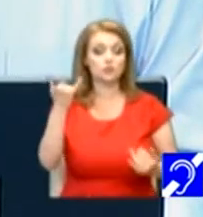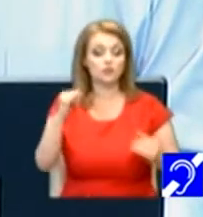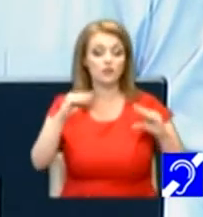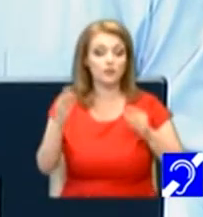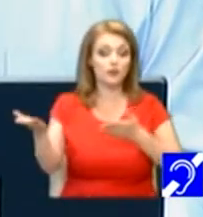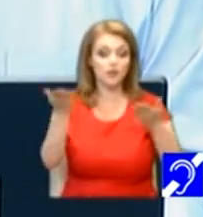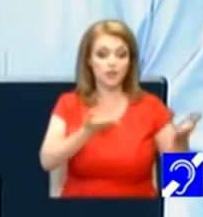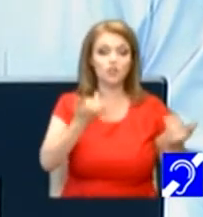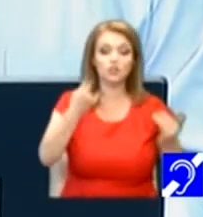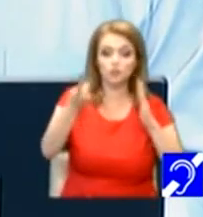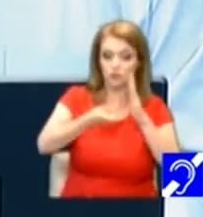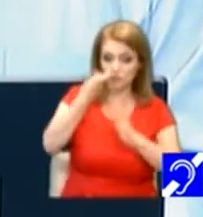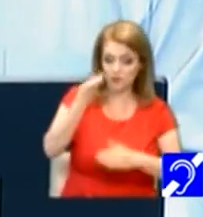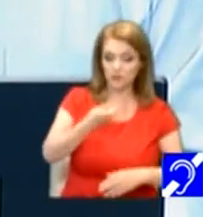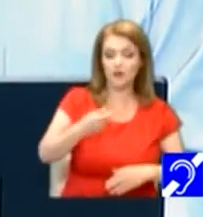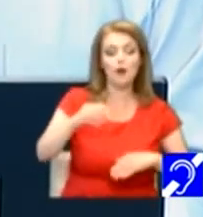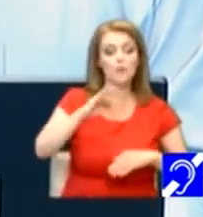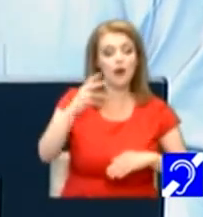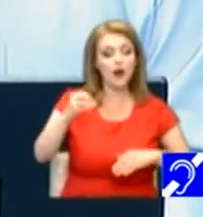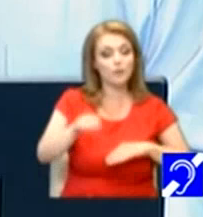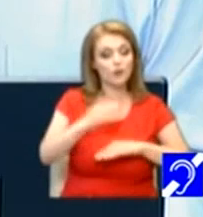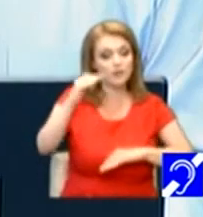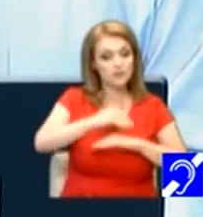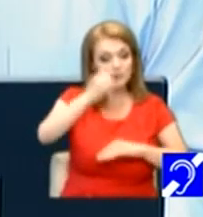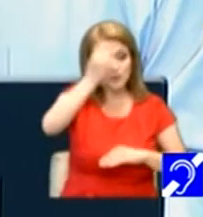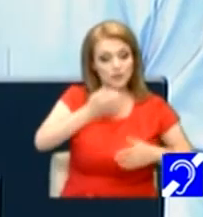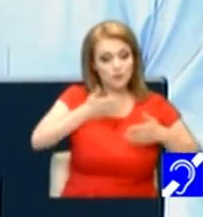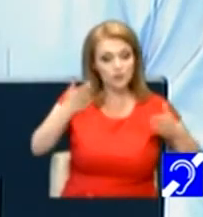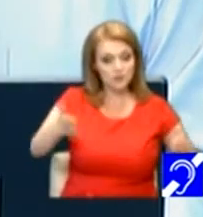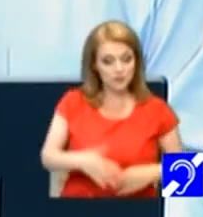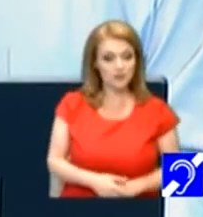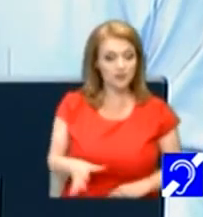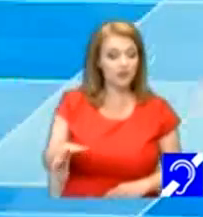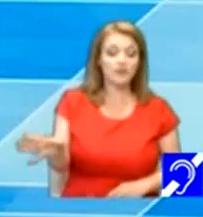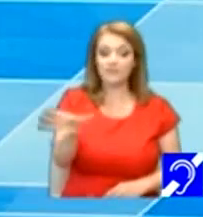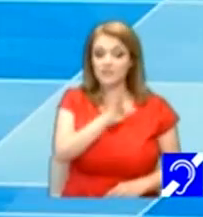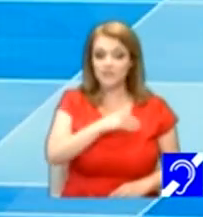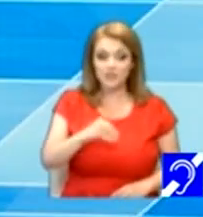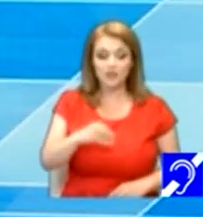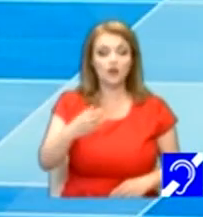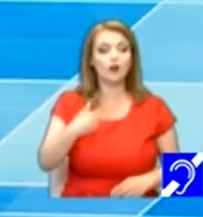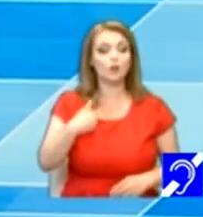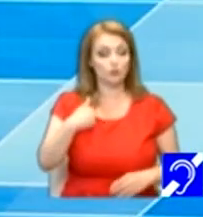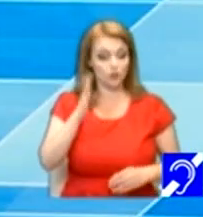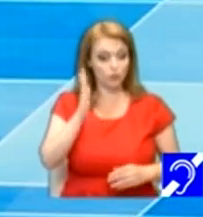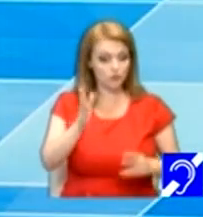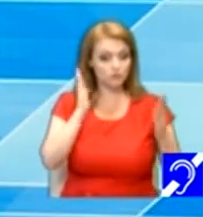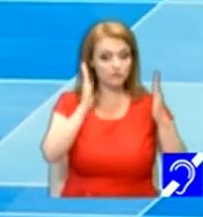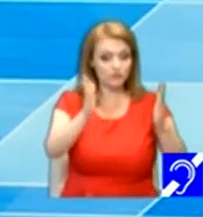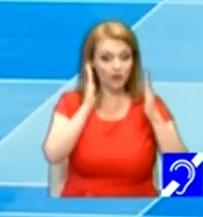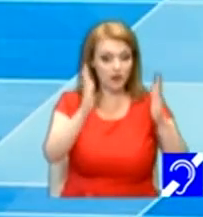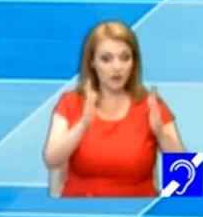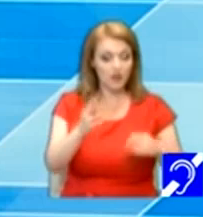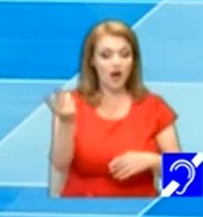chiar acum de la moderatorul emisiunii. Mihai, bună seara! Mulțumesc, Vadim, bun găsit tuturor! Vom avea față în față cele